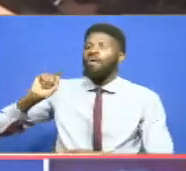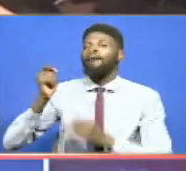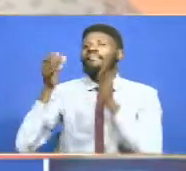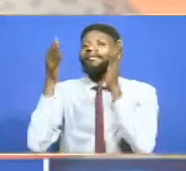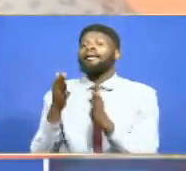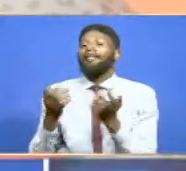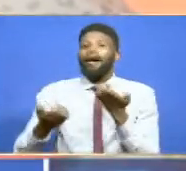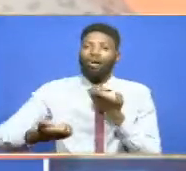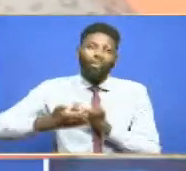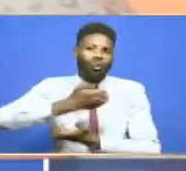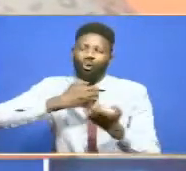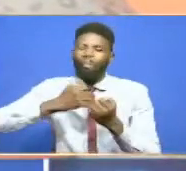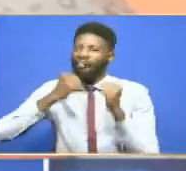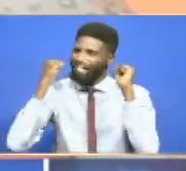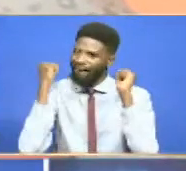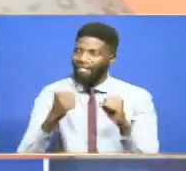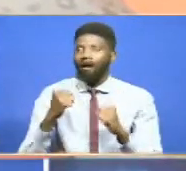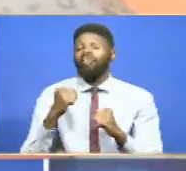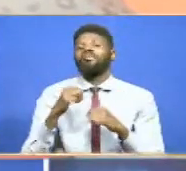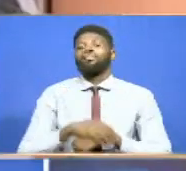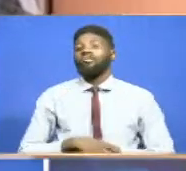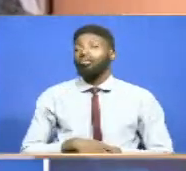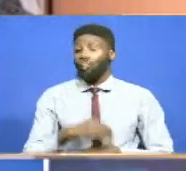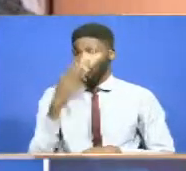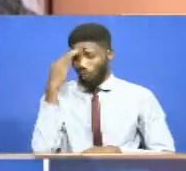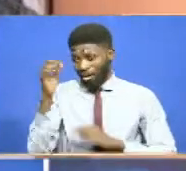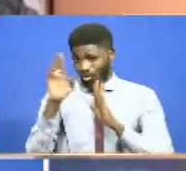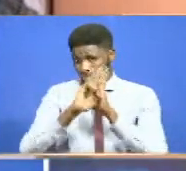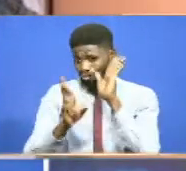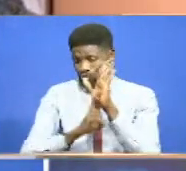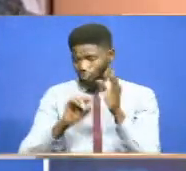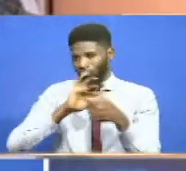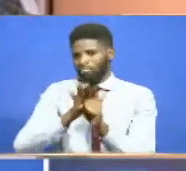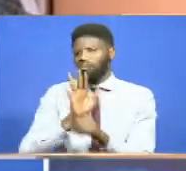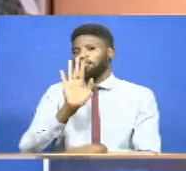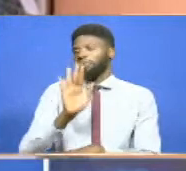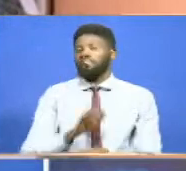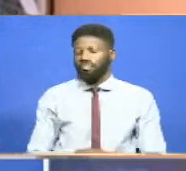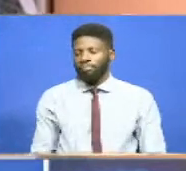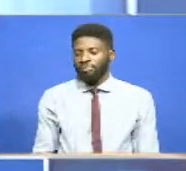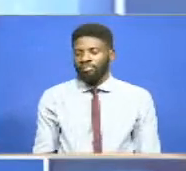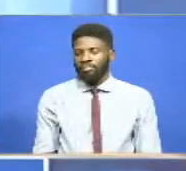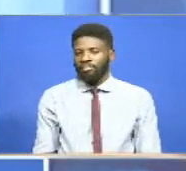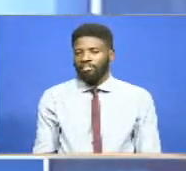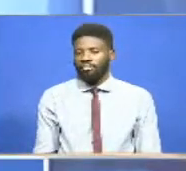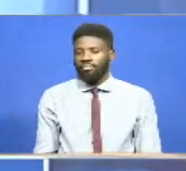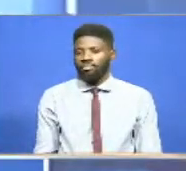kiuchumi kutokana na hali hiyo. Khalid Abdullahi, Darubini ya Channel 1.